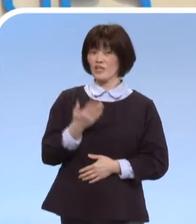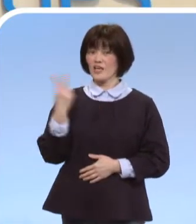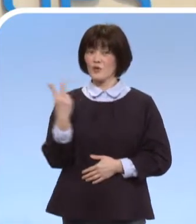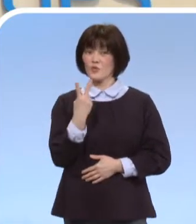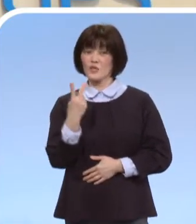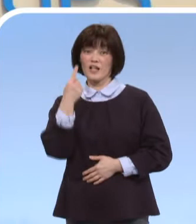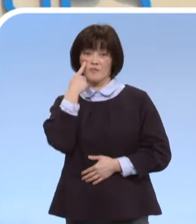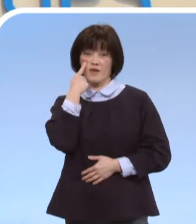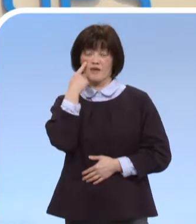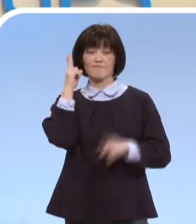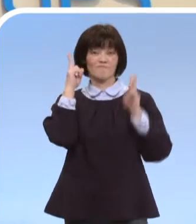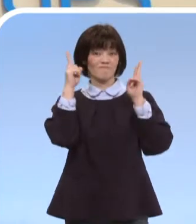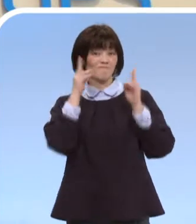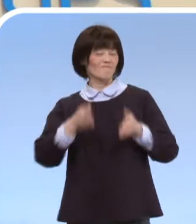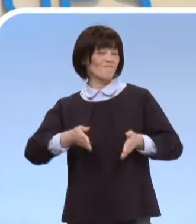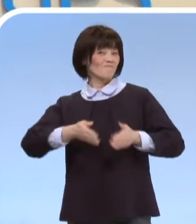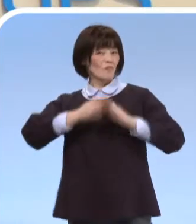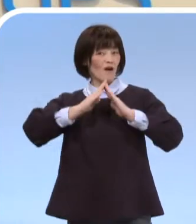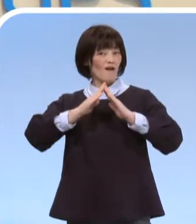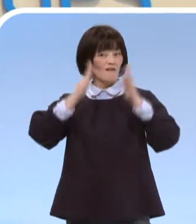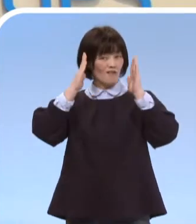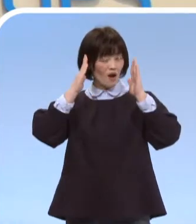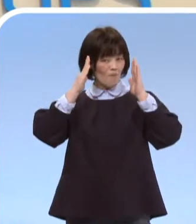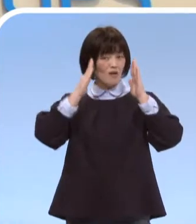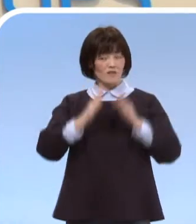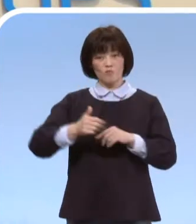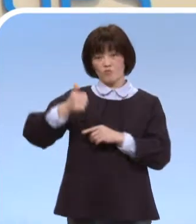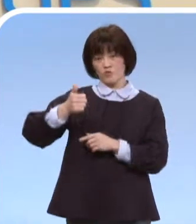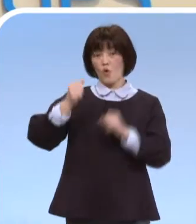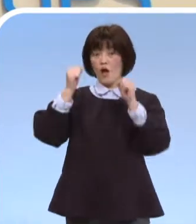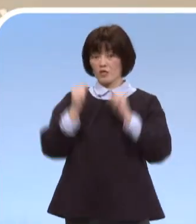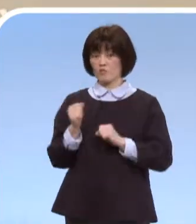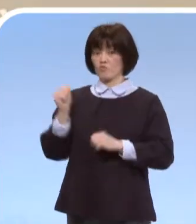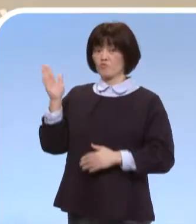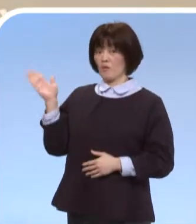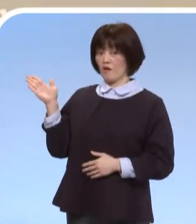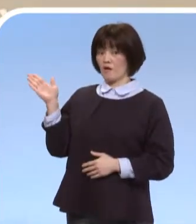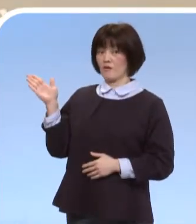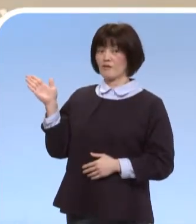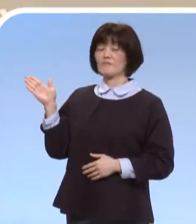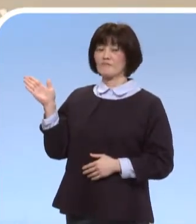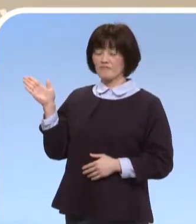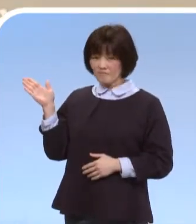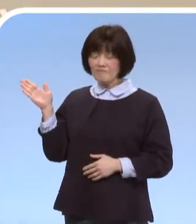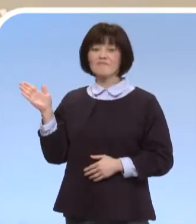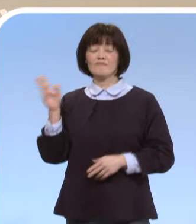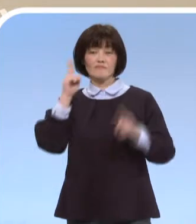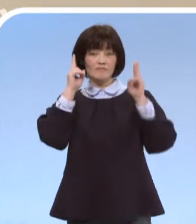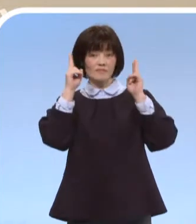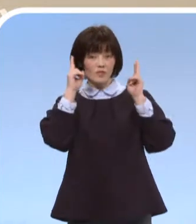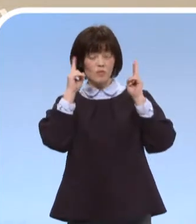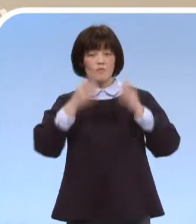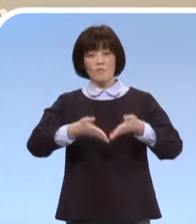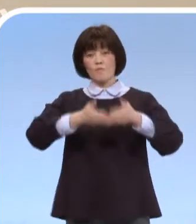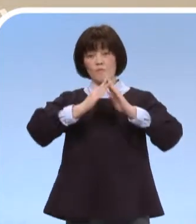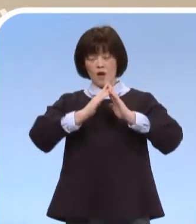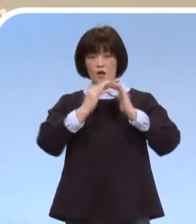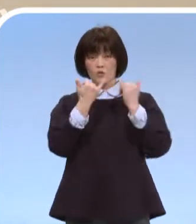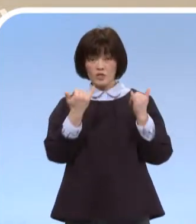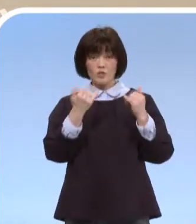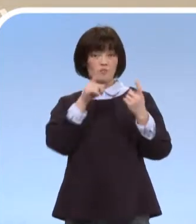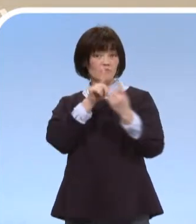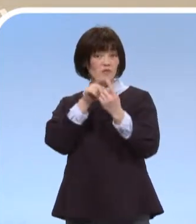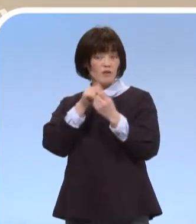さあ、もう一人起業して頑張ってらっしゃる方をお尋ねします。こちら起業家への情報発信や支援を